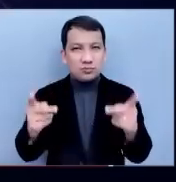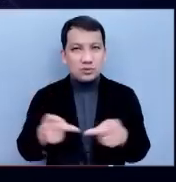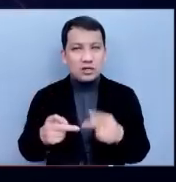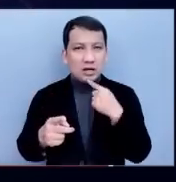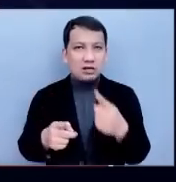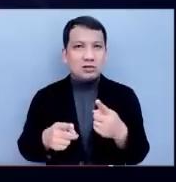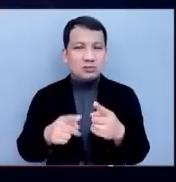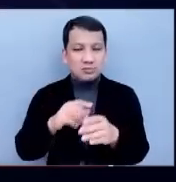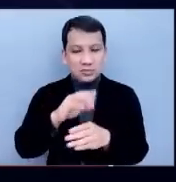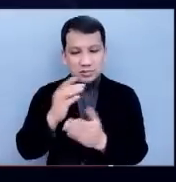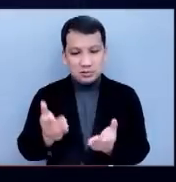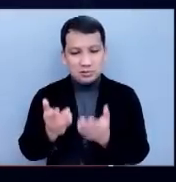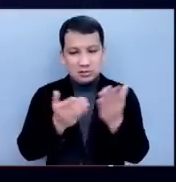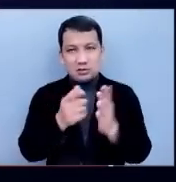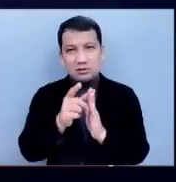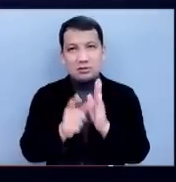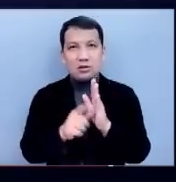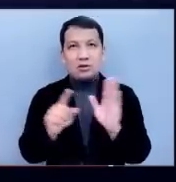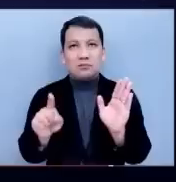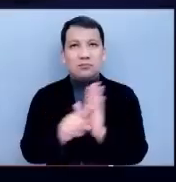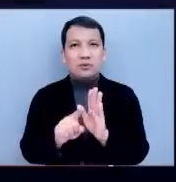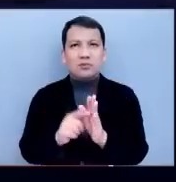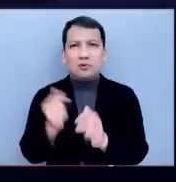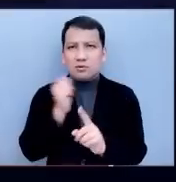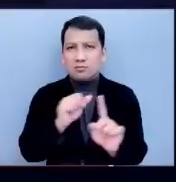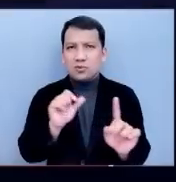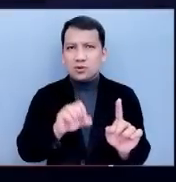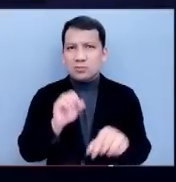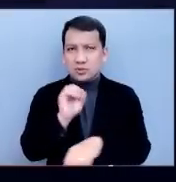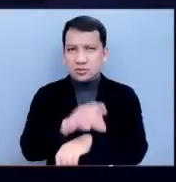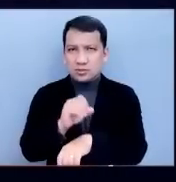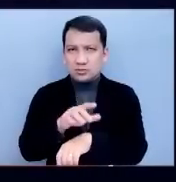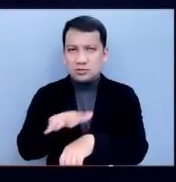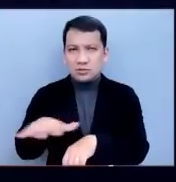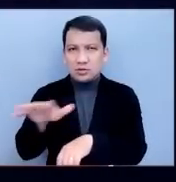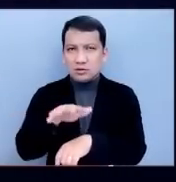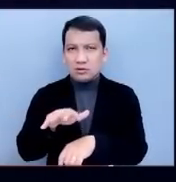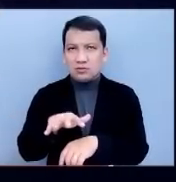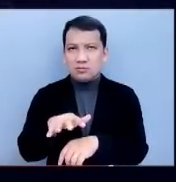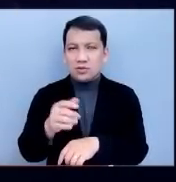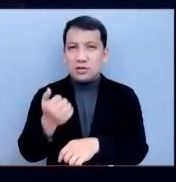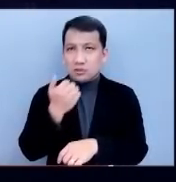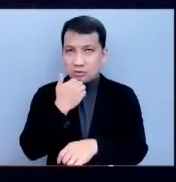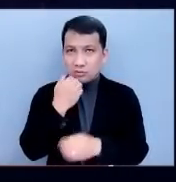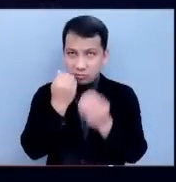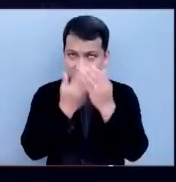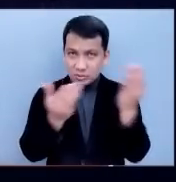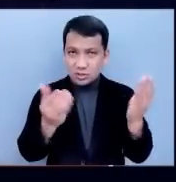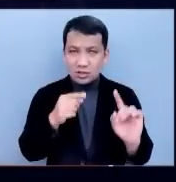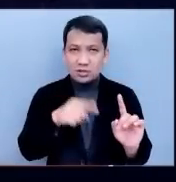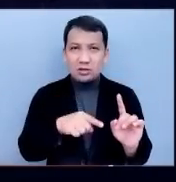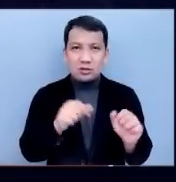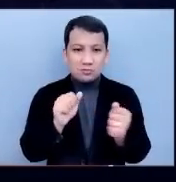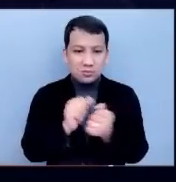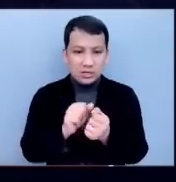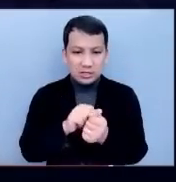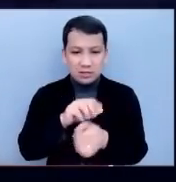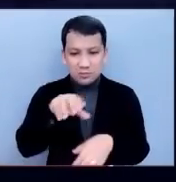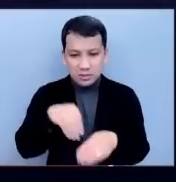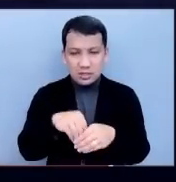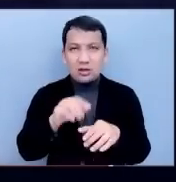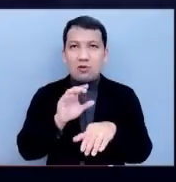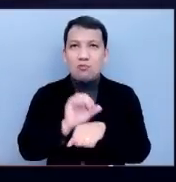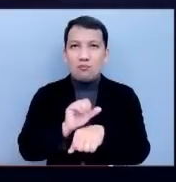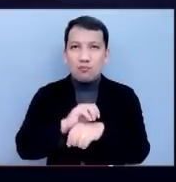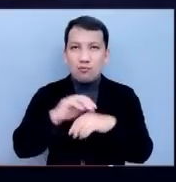ng panukala, ipinagbabawal ang sino mang magkakalat ng chismis at maling impormasyon tungkol sa kanilang mga katrabaho.